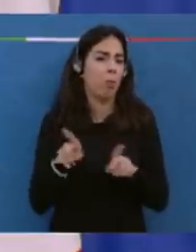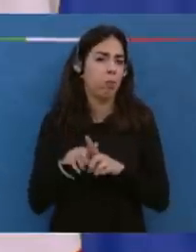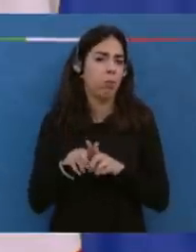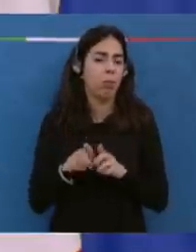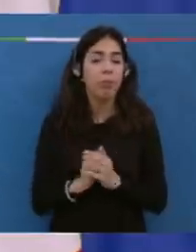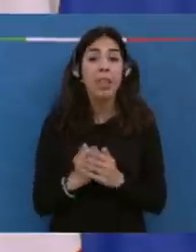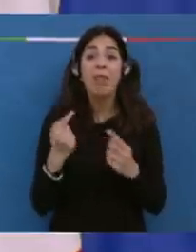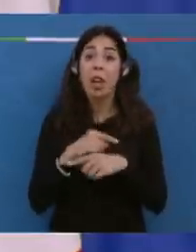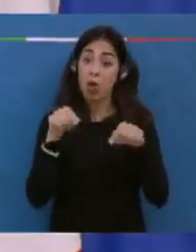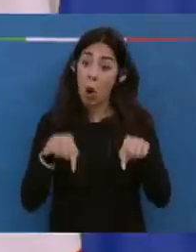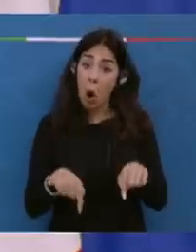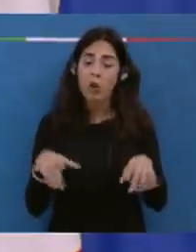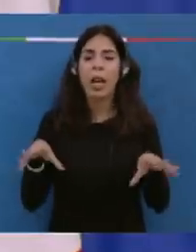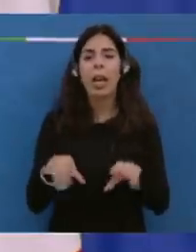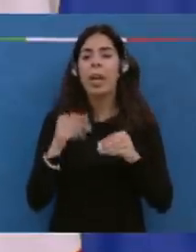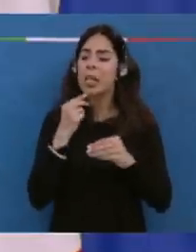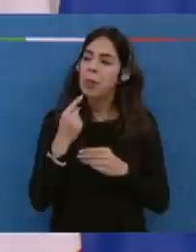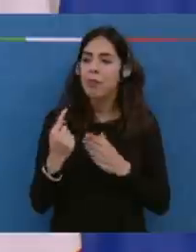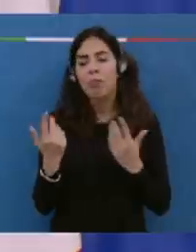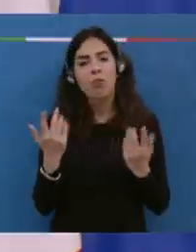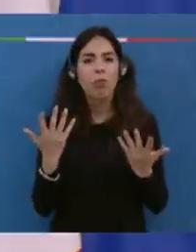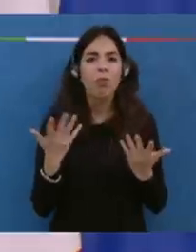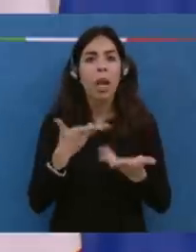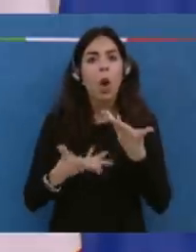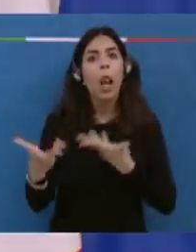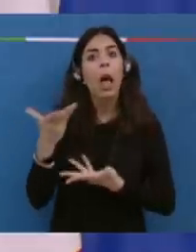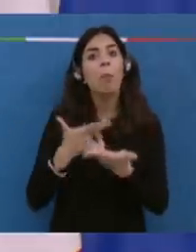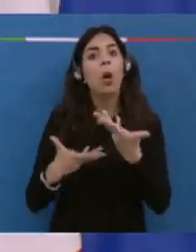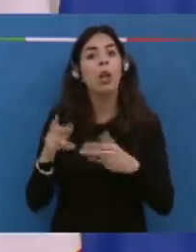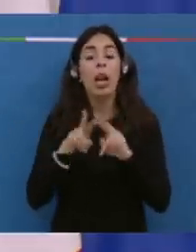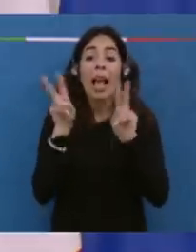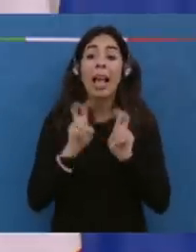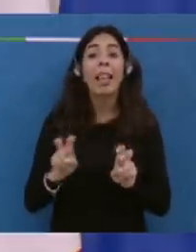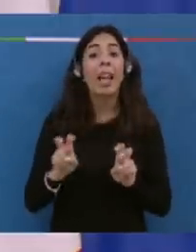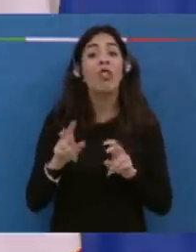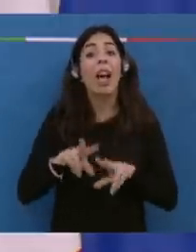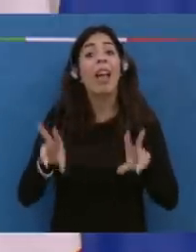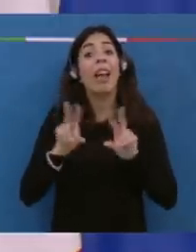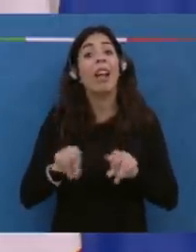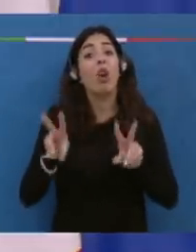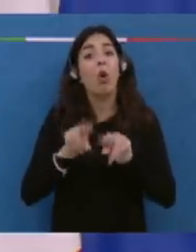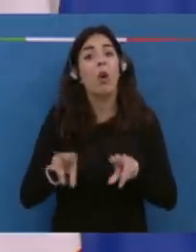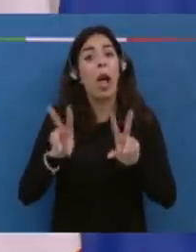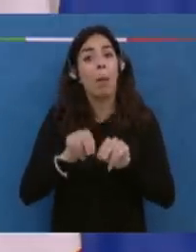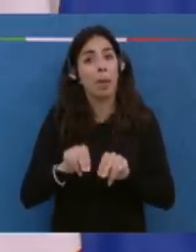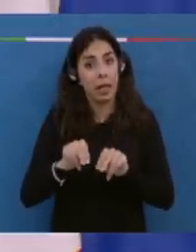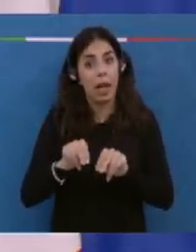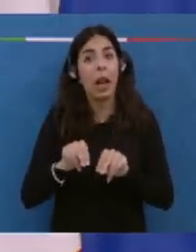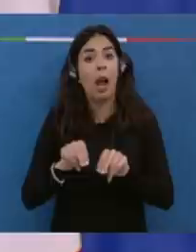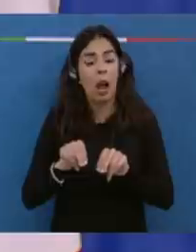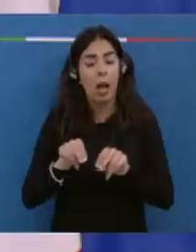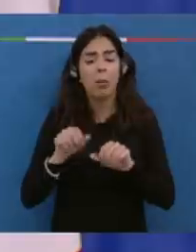una collaborazione nel campo delle energie rinnovabili le possibilità sono molto ampie